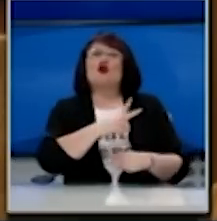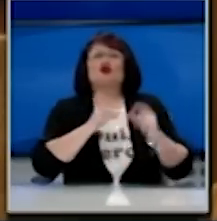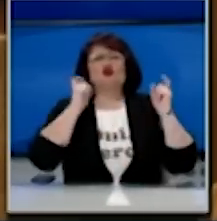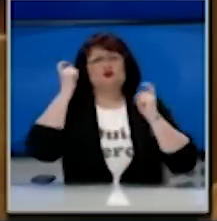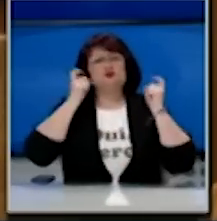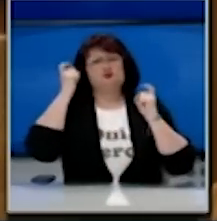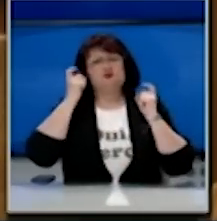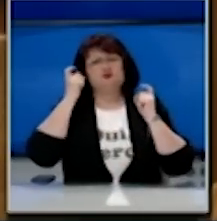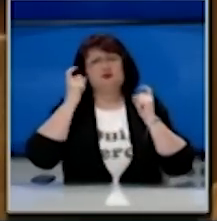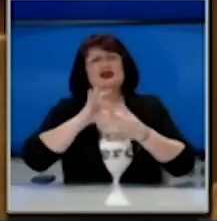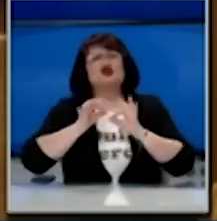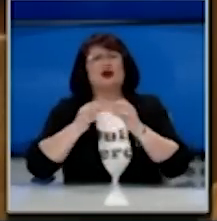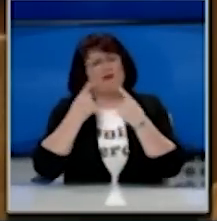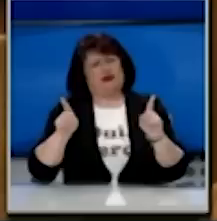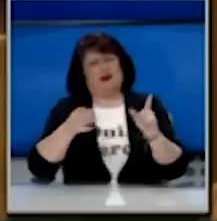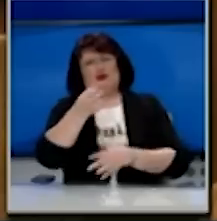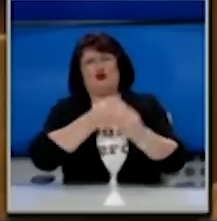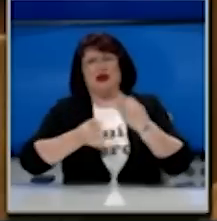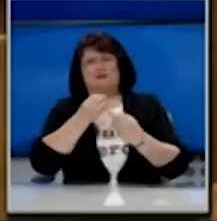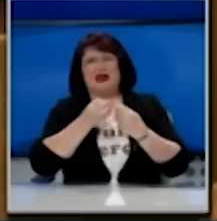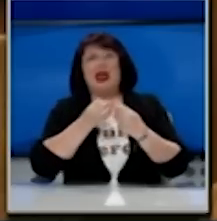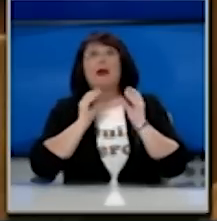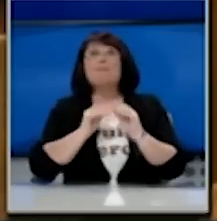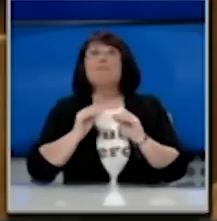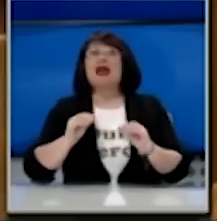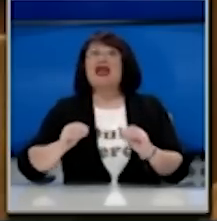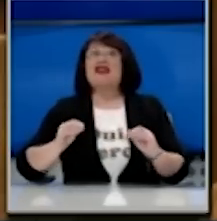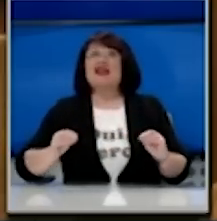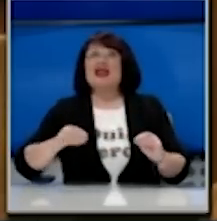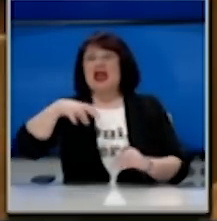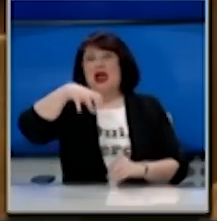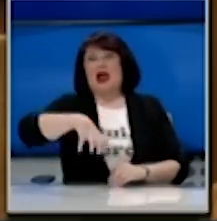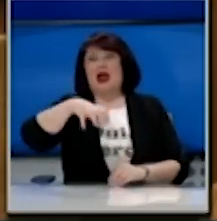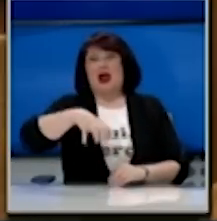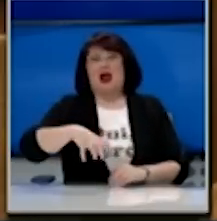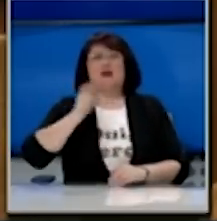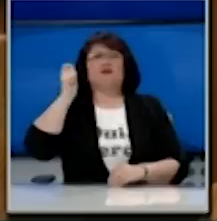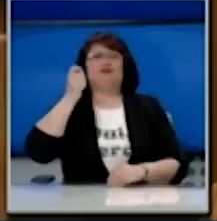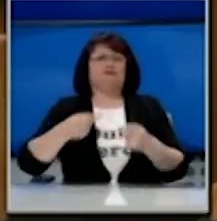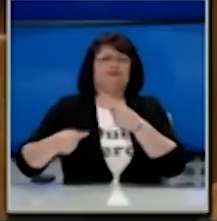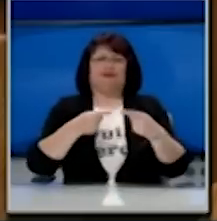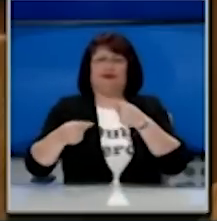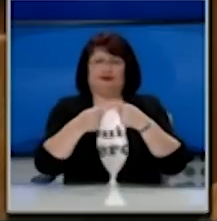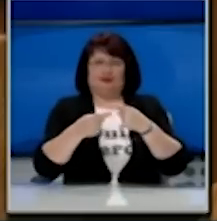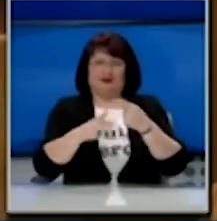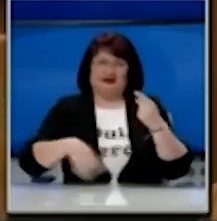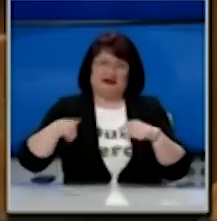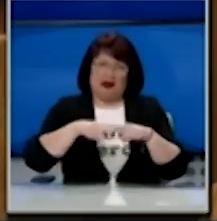το ιστορικό παράδοξο, όπως είπε, η παιδεία να είναι χώρος έντονης πολιτικής αντιπαράθεσης, ιδιαίτερα στη χώρα